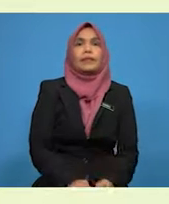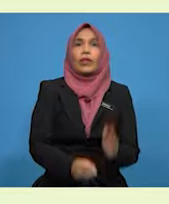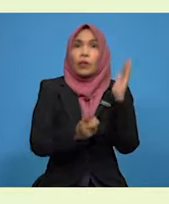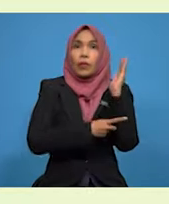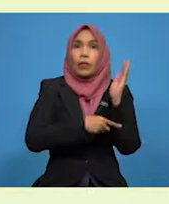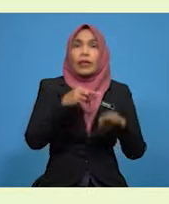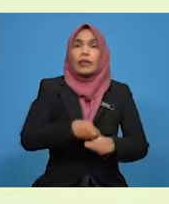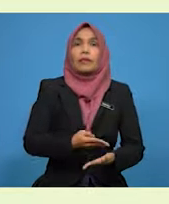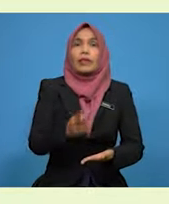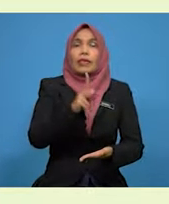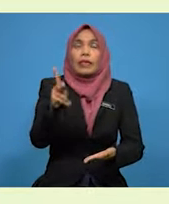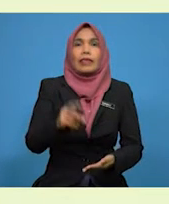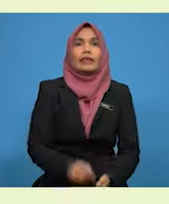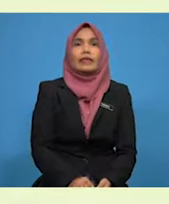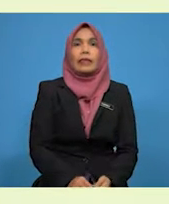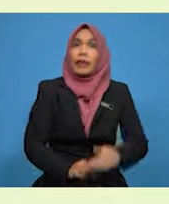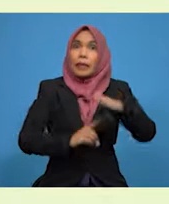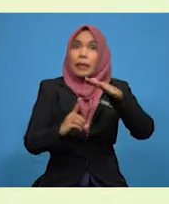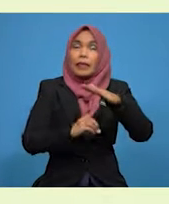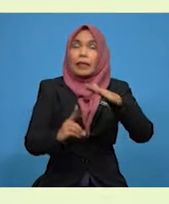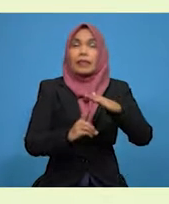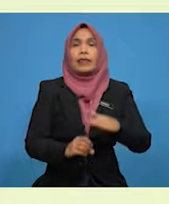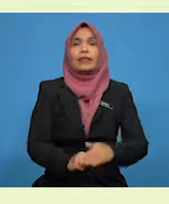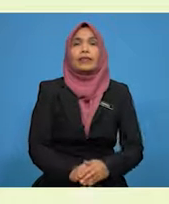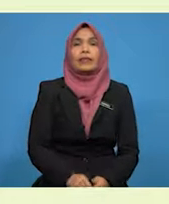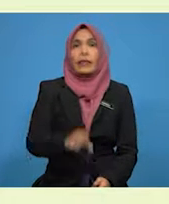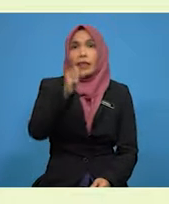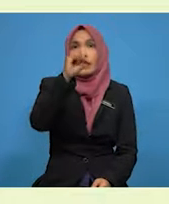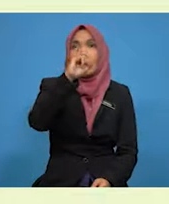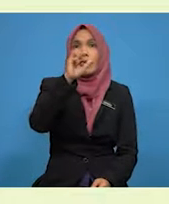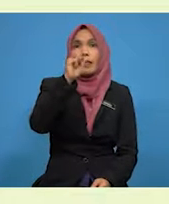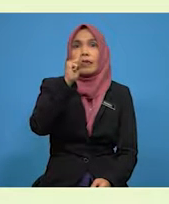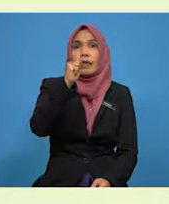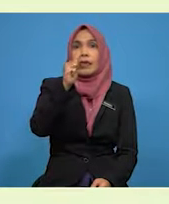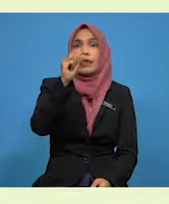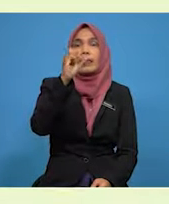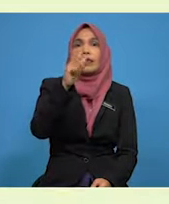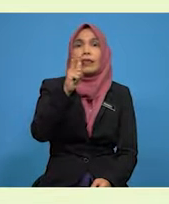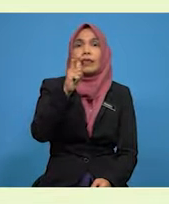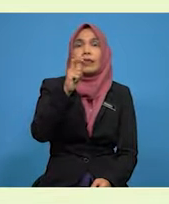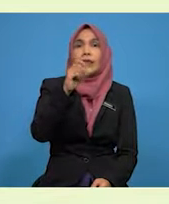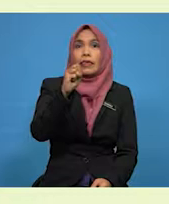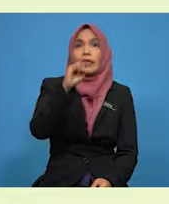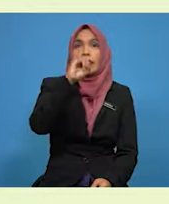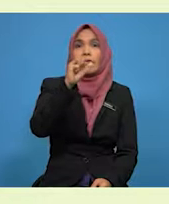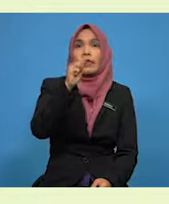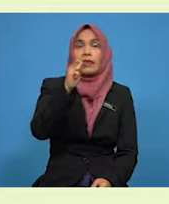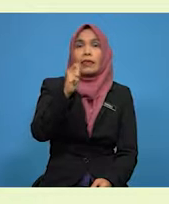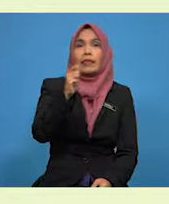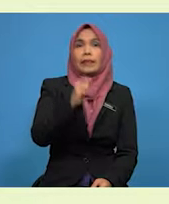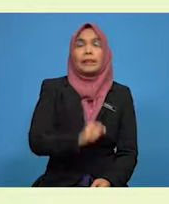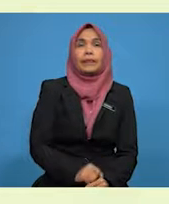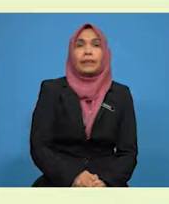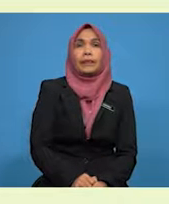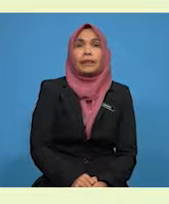berdasarkan siasatan dalaman. Jenis hukuman yang dikenakan mengikut tahap salah laku pekerja.